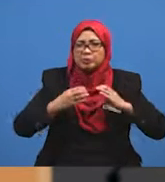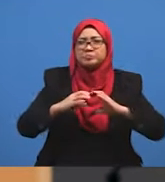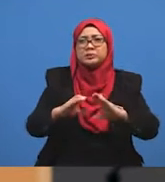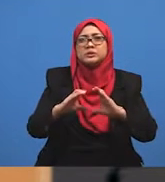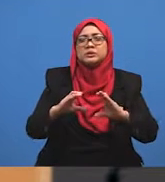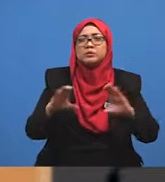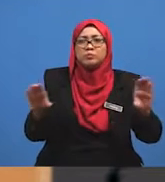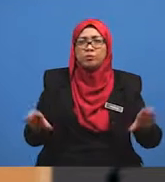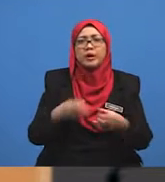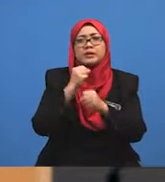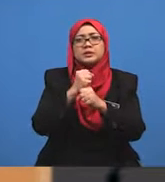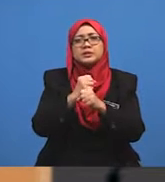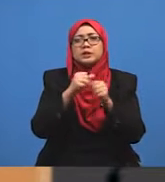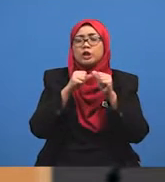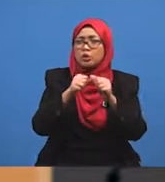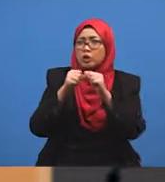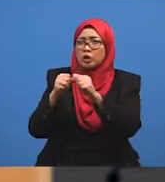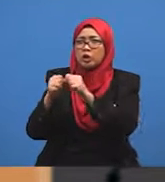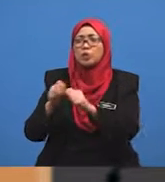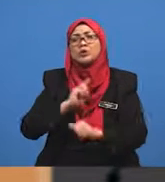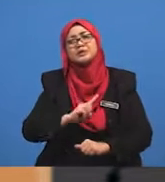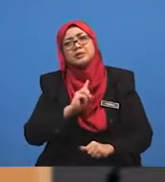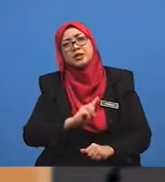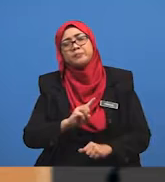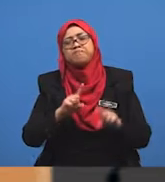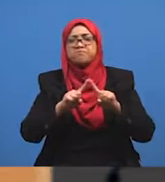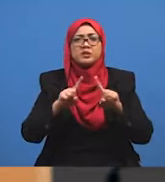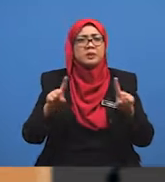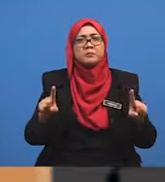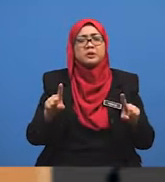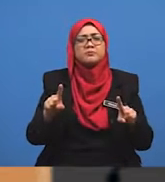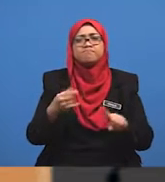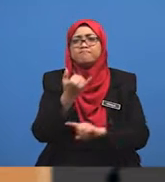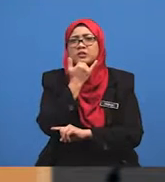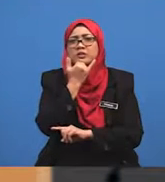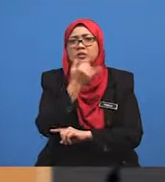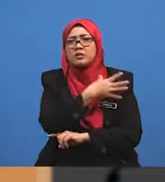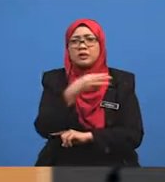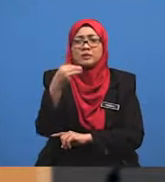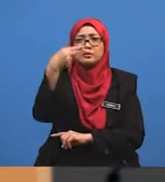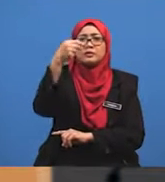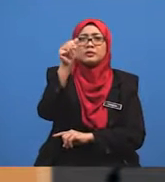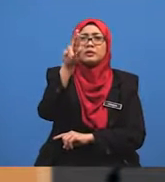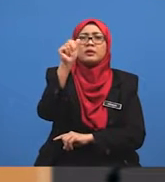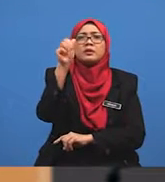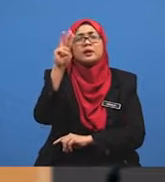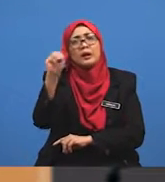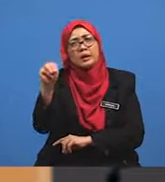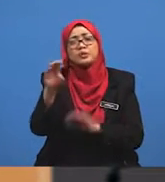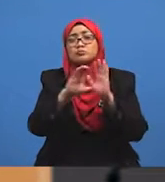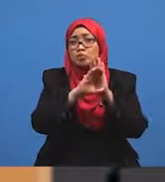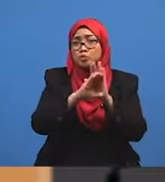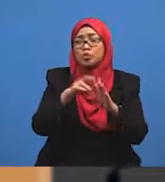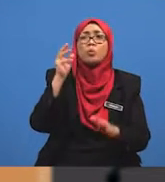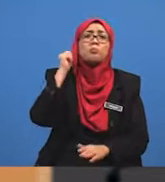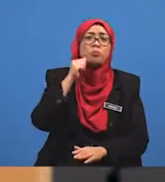melakukan pekerjaan tersebut dengan mematuhi panduan agama, namun ia tetap salah dan haram. Contohnya, seorang perempuan